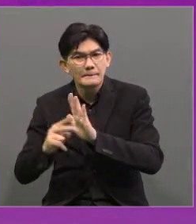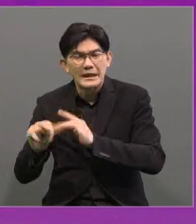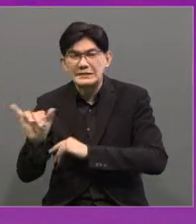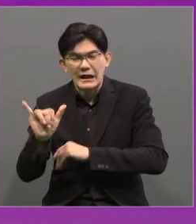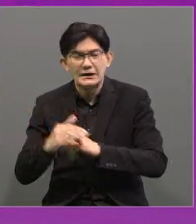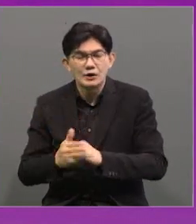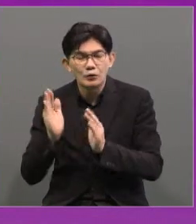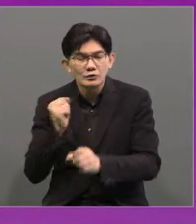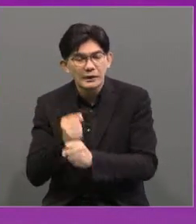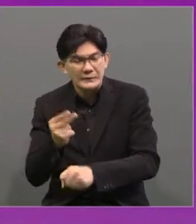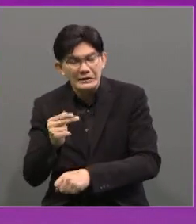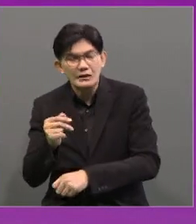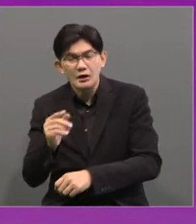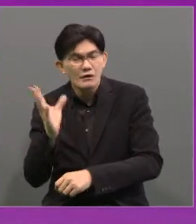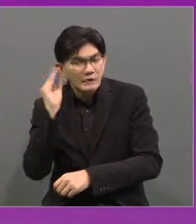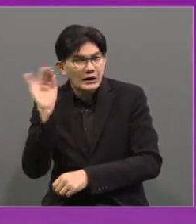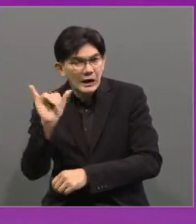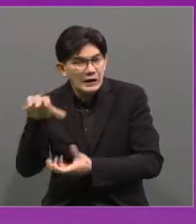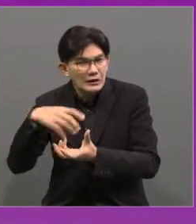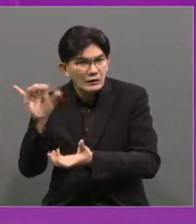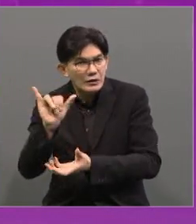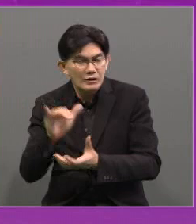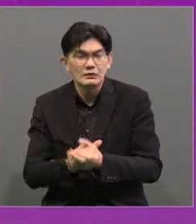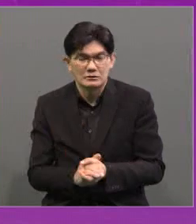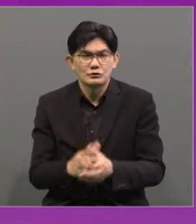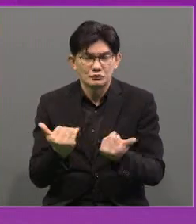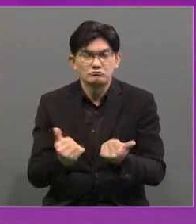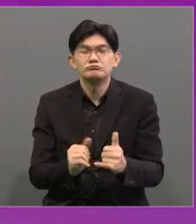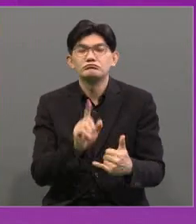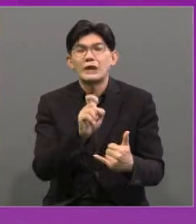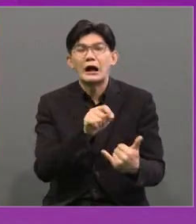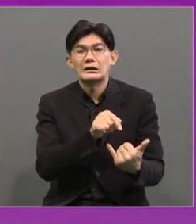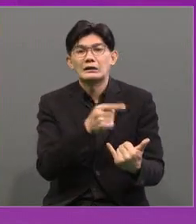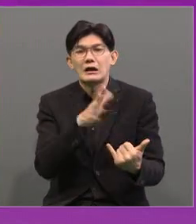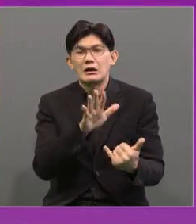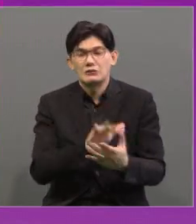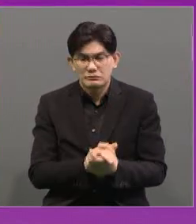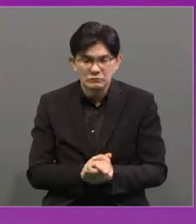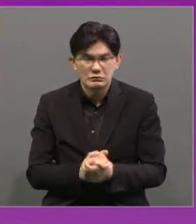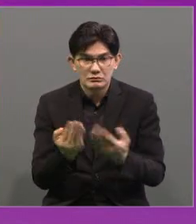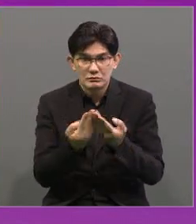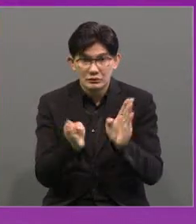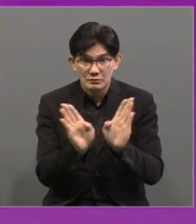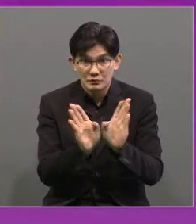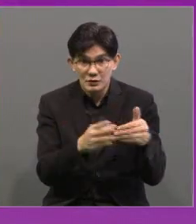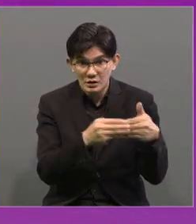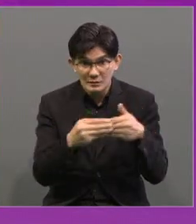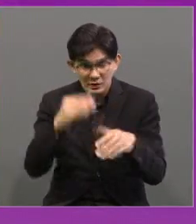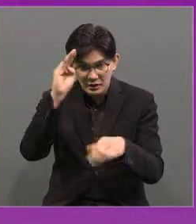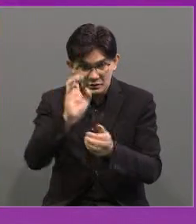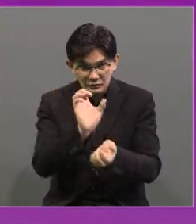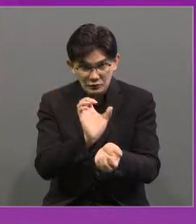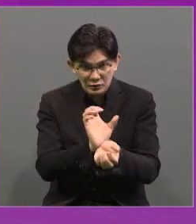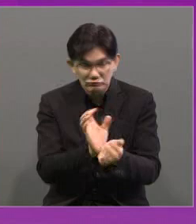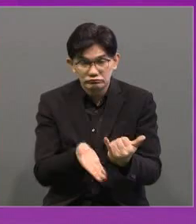างมือปืนที่ก่อเหตุเดี๋ยวจะต้องรอดูแต่ว่าที่แน่ๆมันเกิดความสูญเสียเกิดขึ้นนะคะแล้ววันนี้ครอบครัวก็นำร่างของตำรวจ